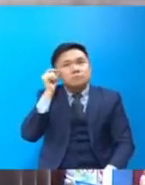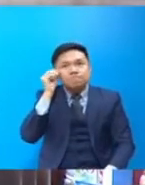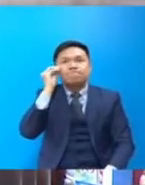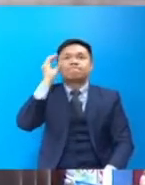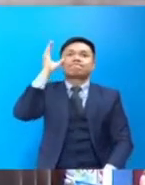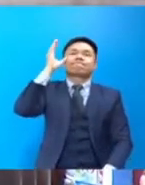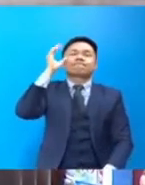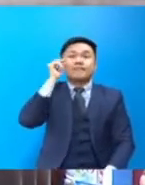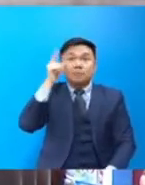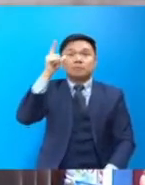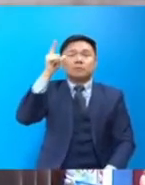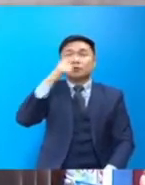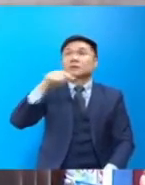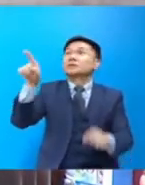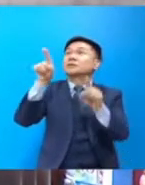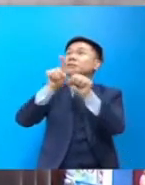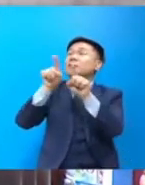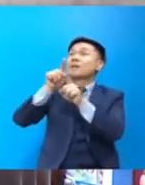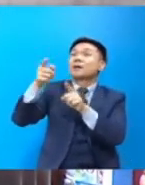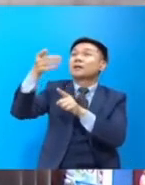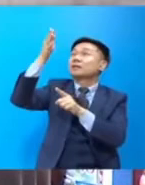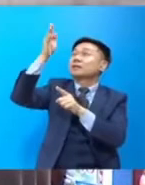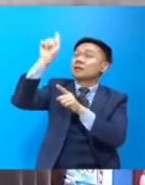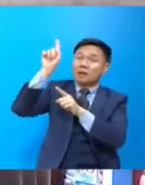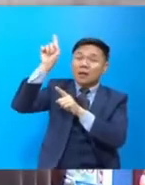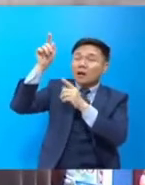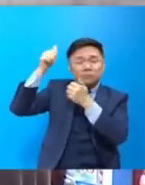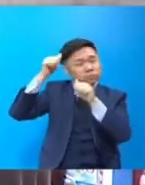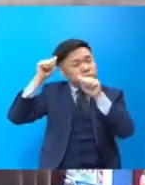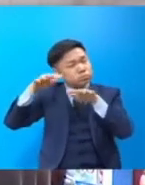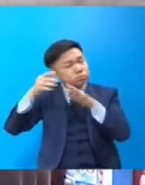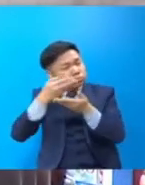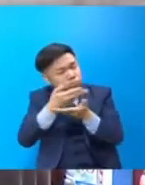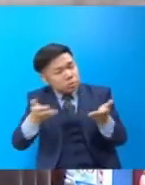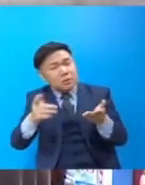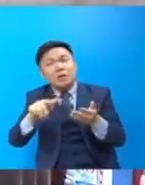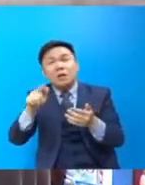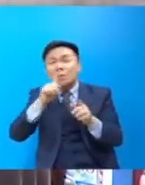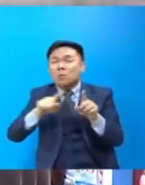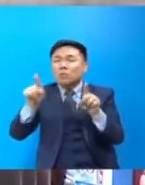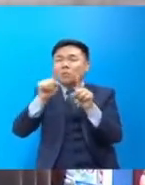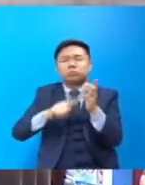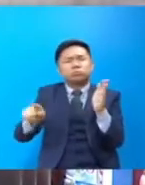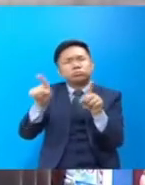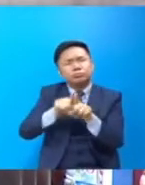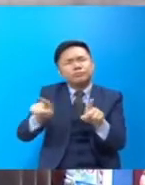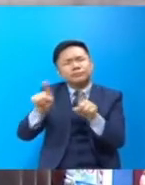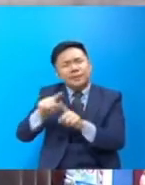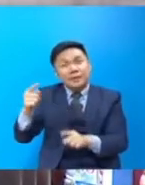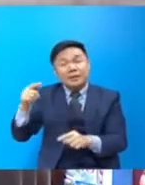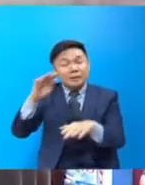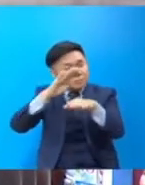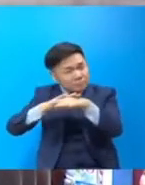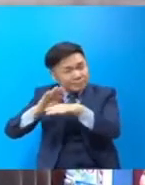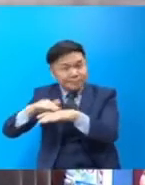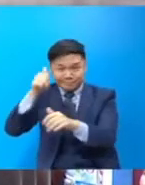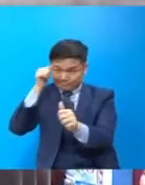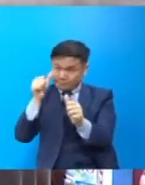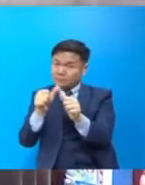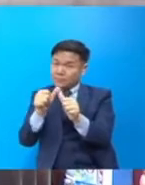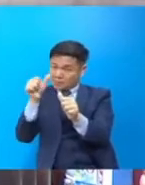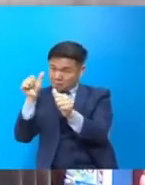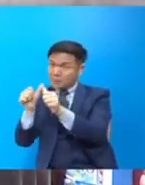yang lupa sebagaimana firman Allah whazzak yvaine azikro tanpa umumin mukminin dan berikanlah peringatan